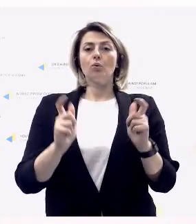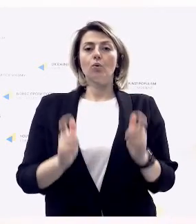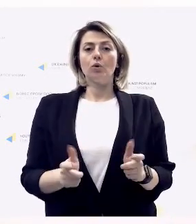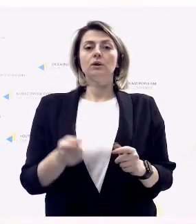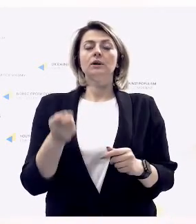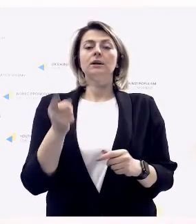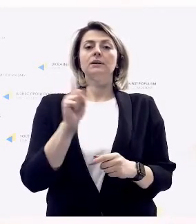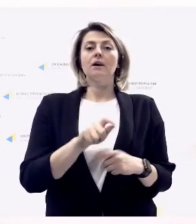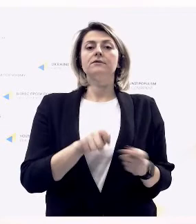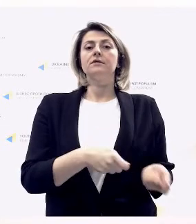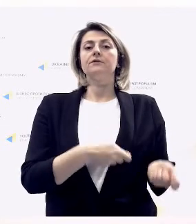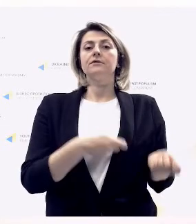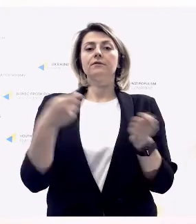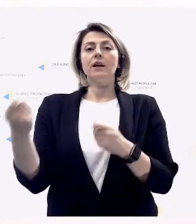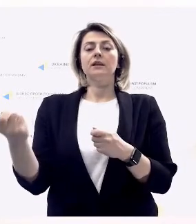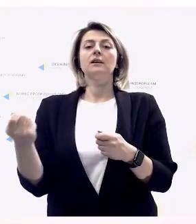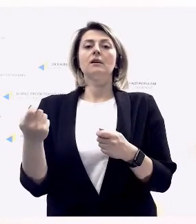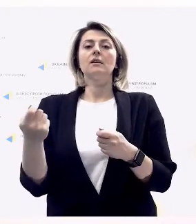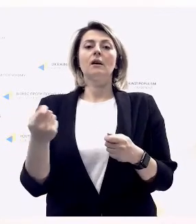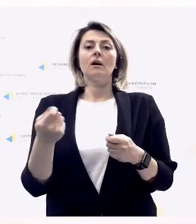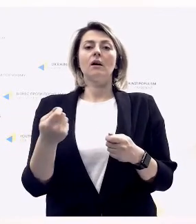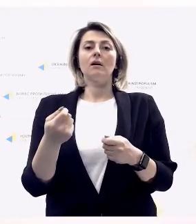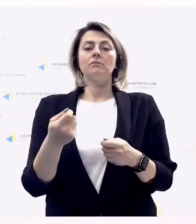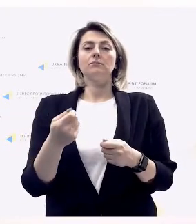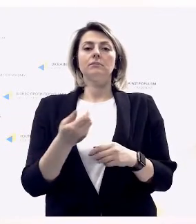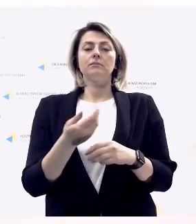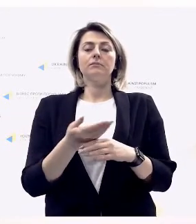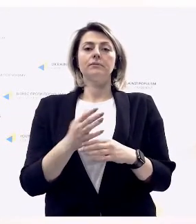відведення тяжкої зброї.